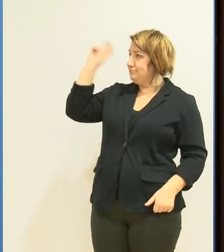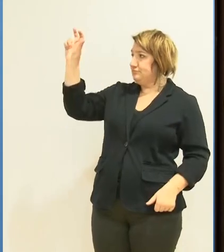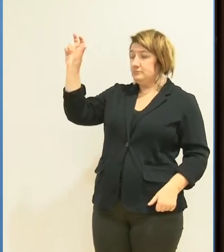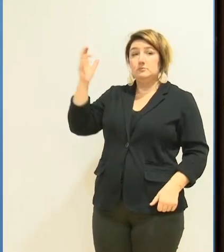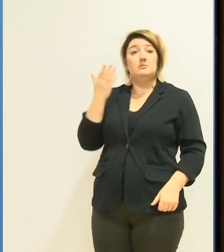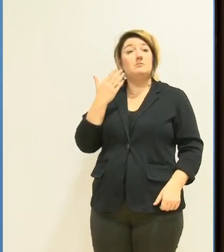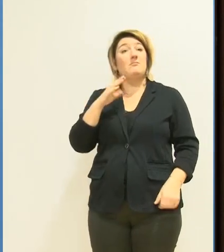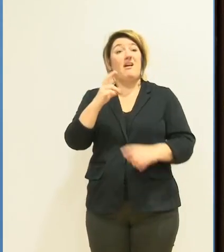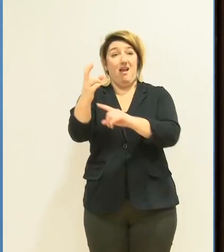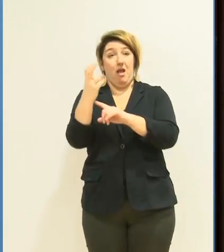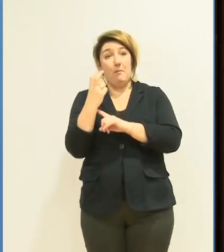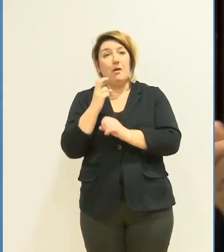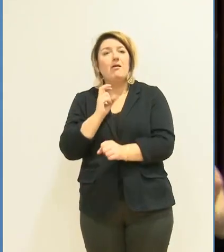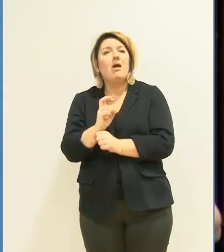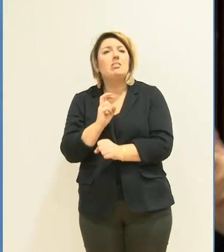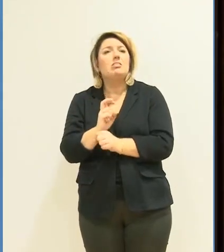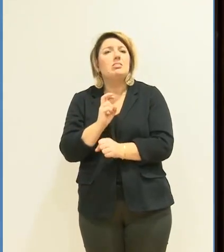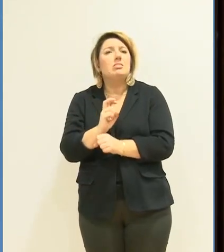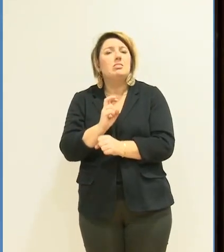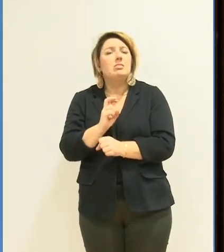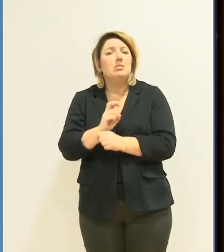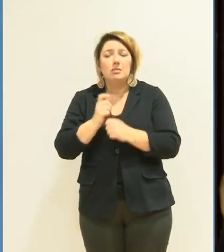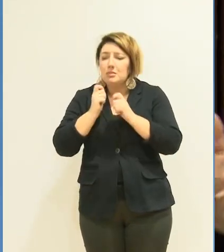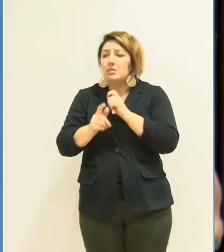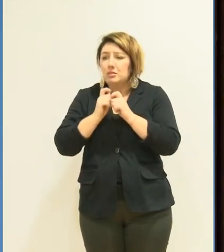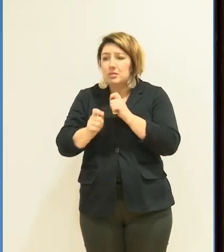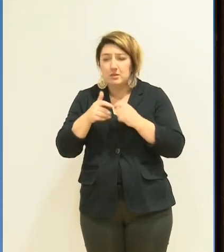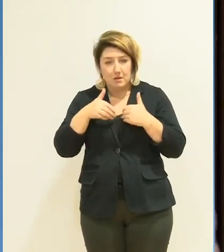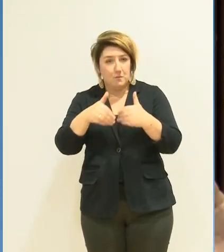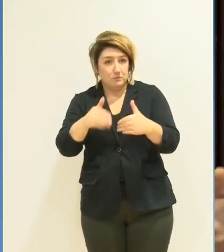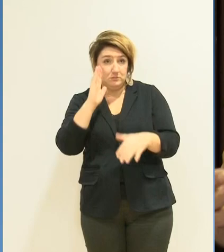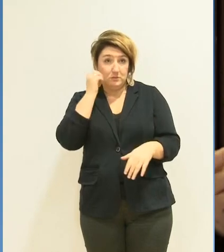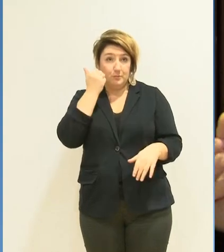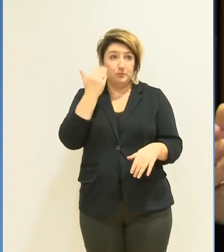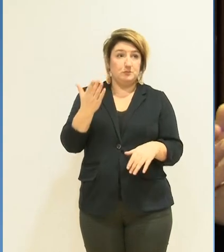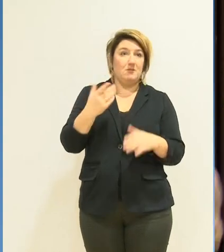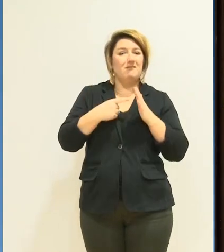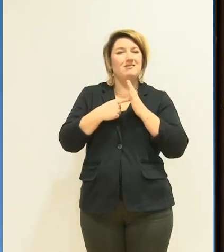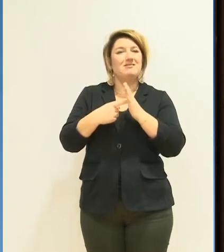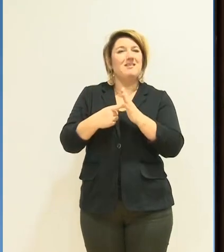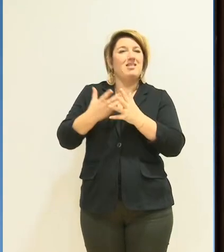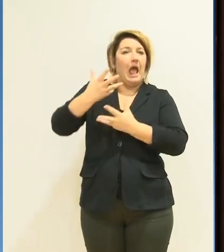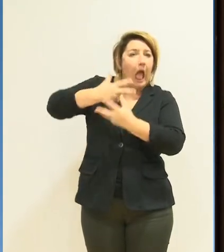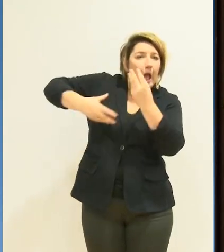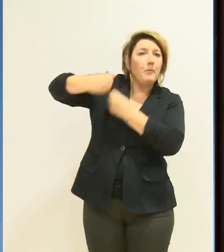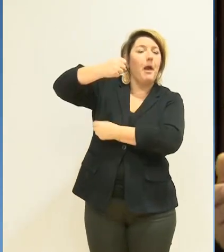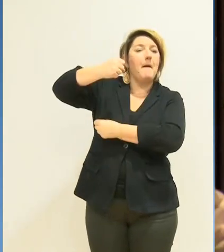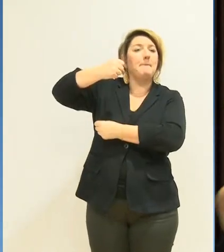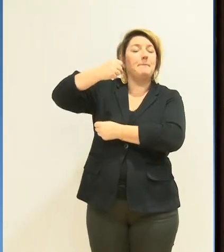garde les emprunts c'est d'ailleurs pour ça qu'il ya eu la mise en place de ce qu'on appelle la dette récupérables